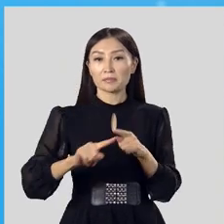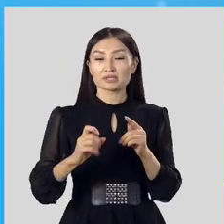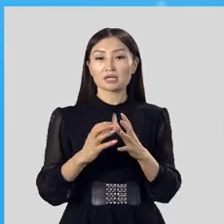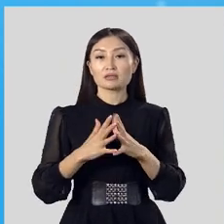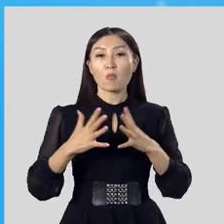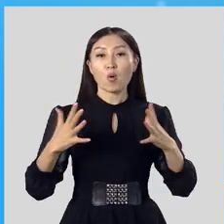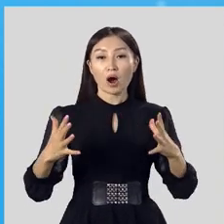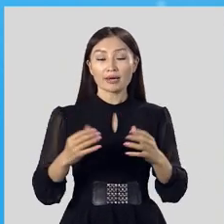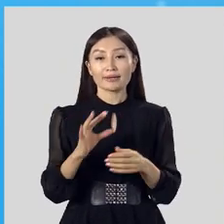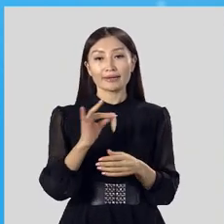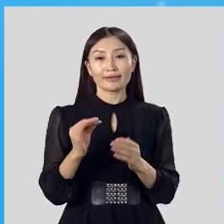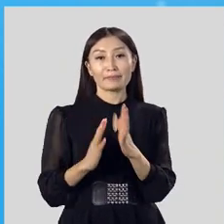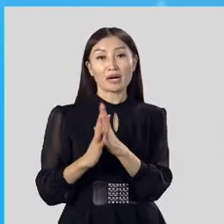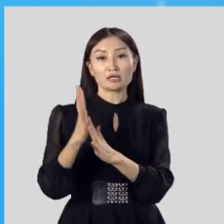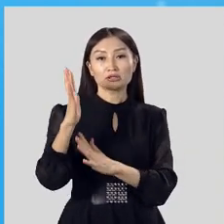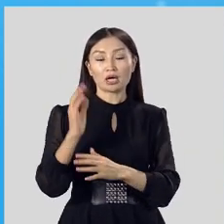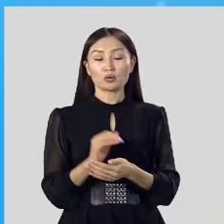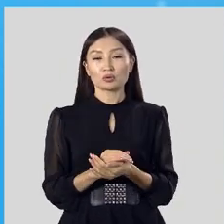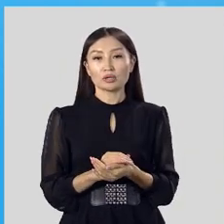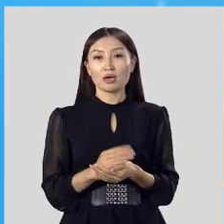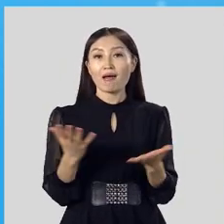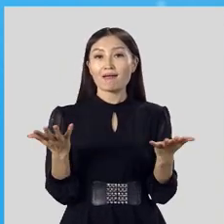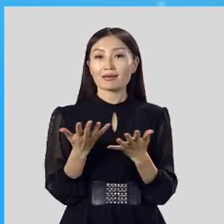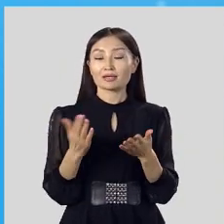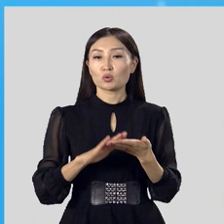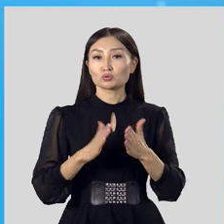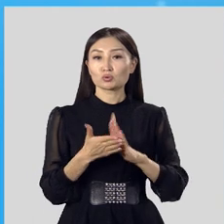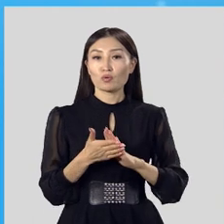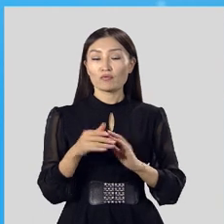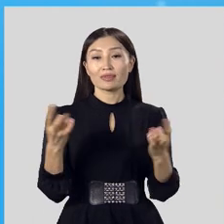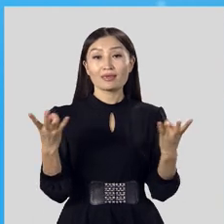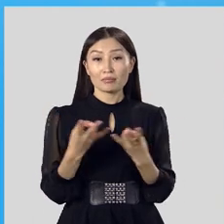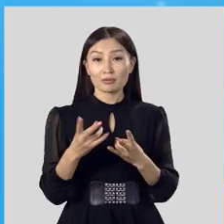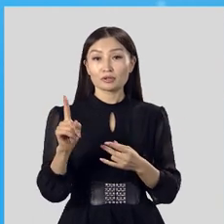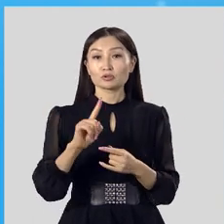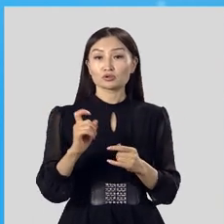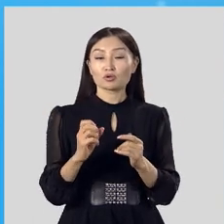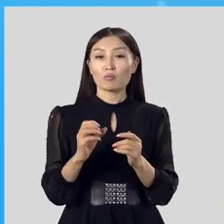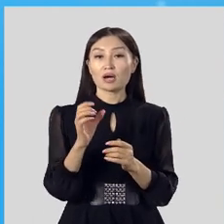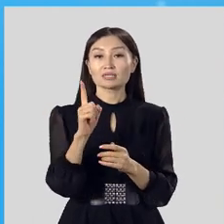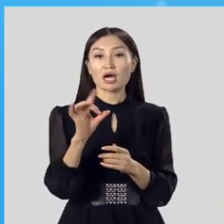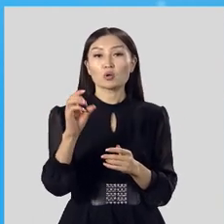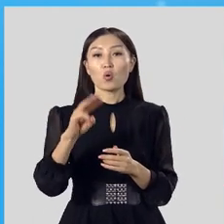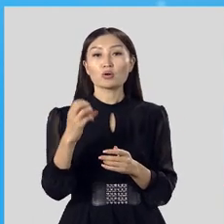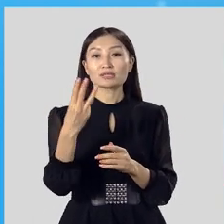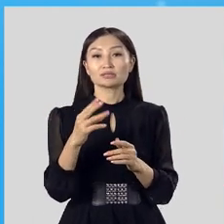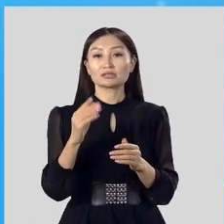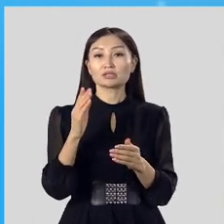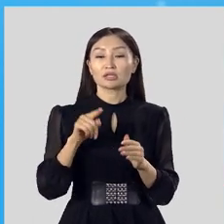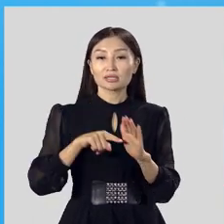быстро набухают и прорастают. Какие же условия необходимы, чтобы зародыш стал